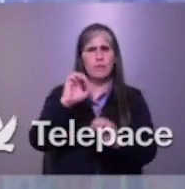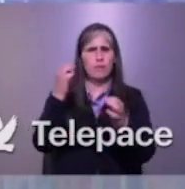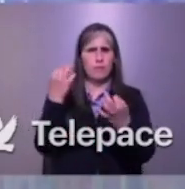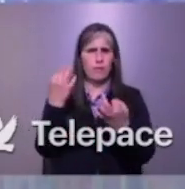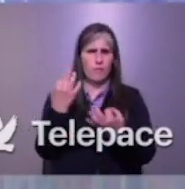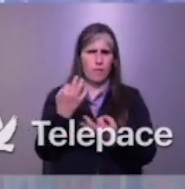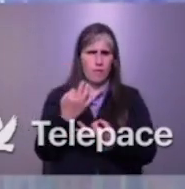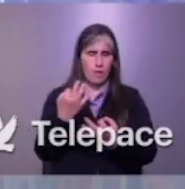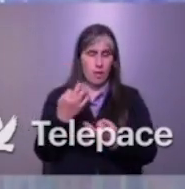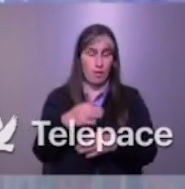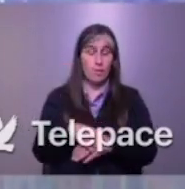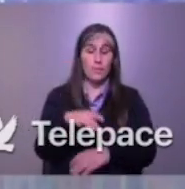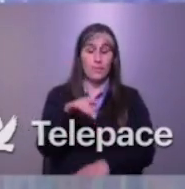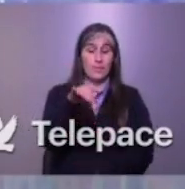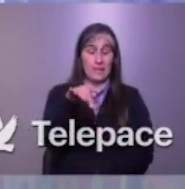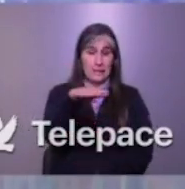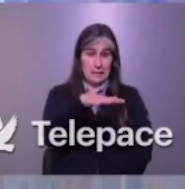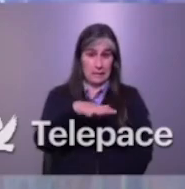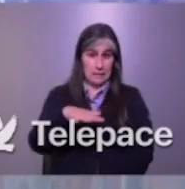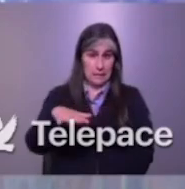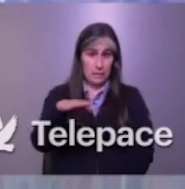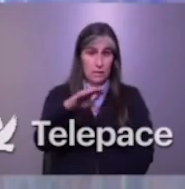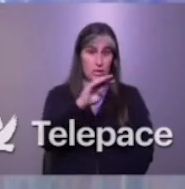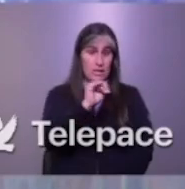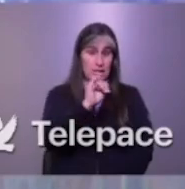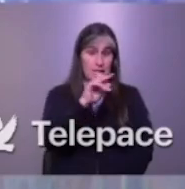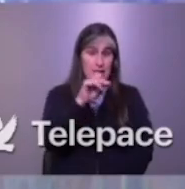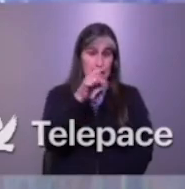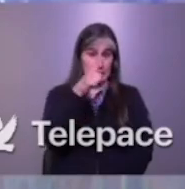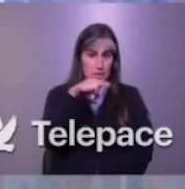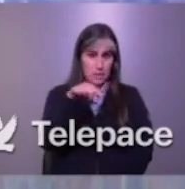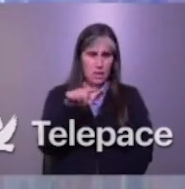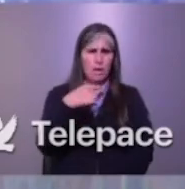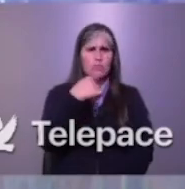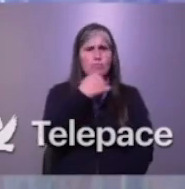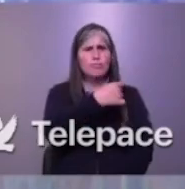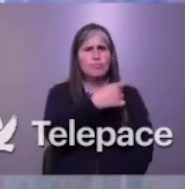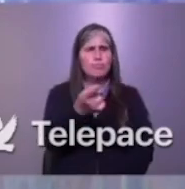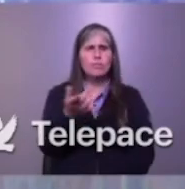in essa e l'Altissimo la tiene salda.